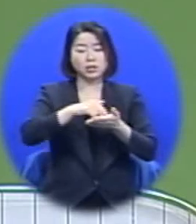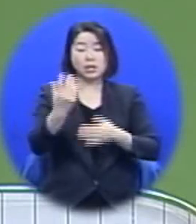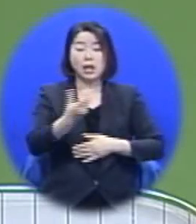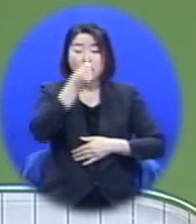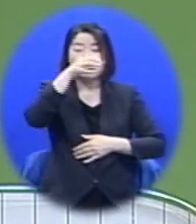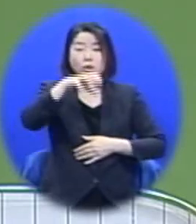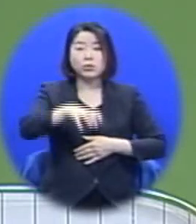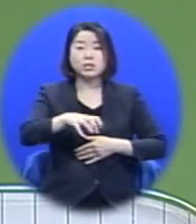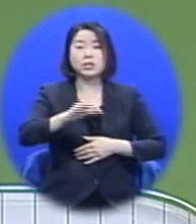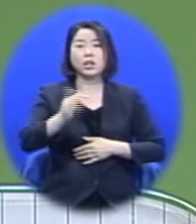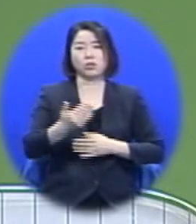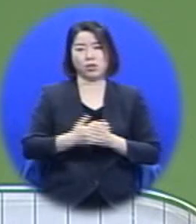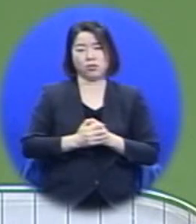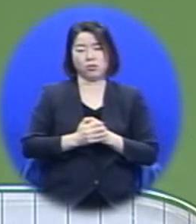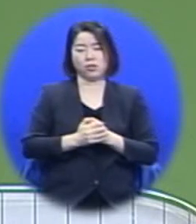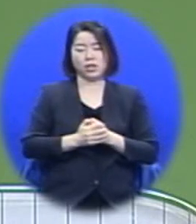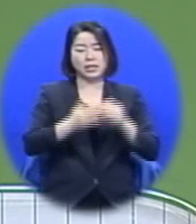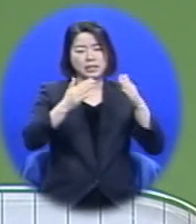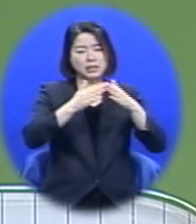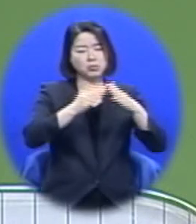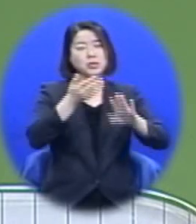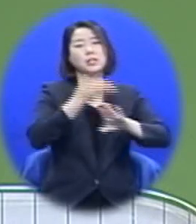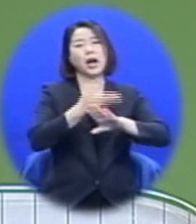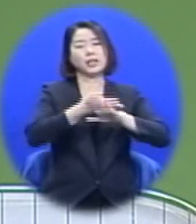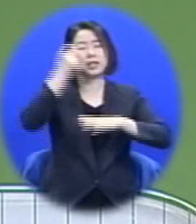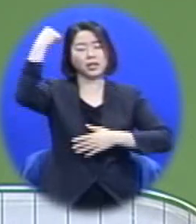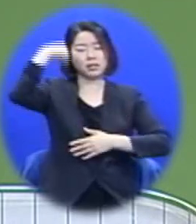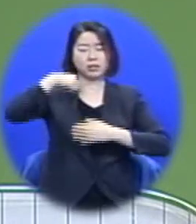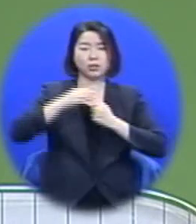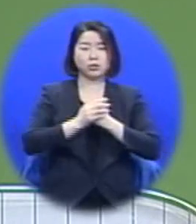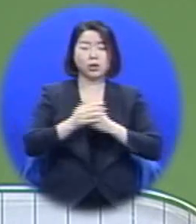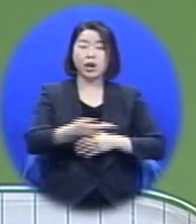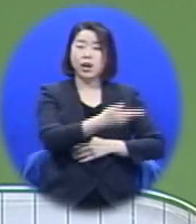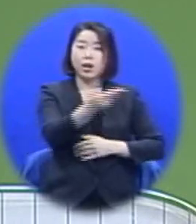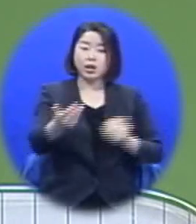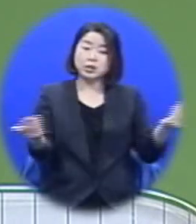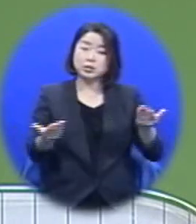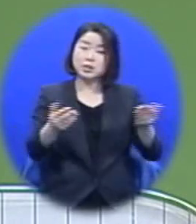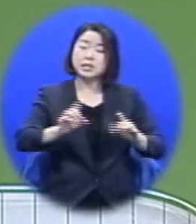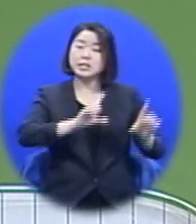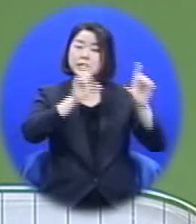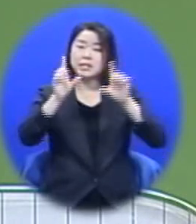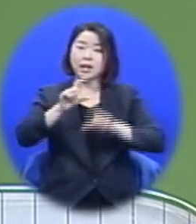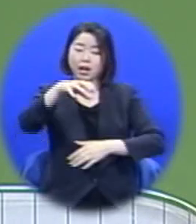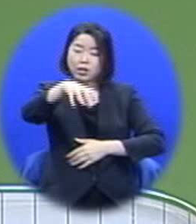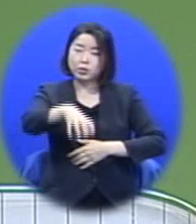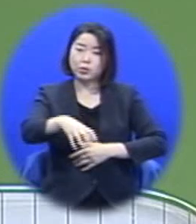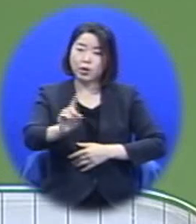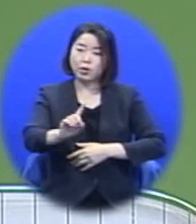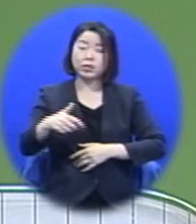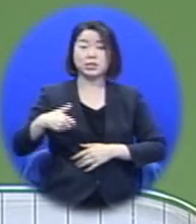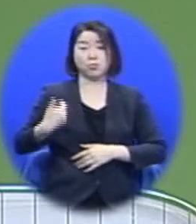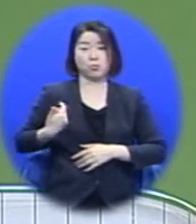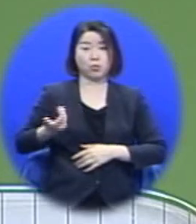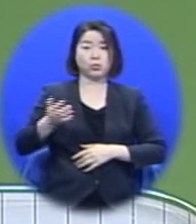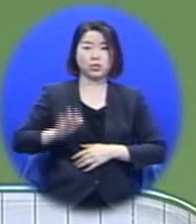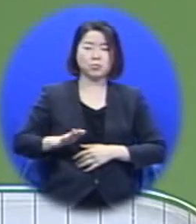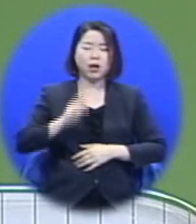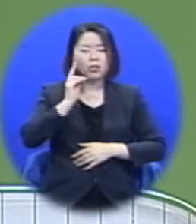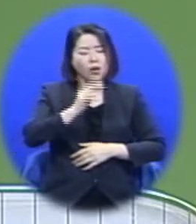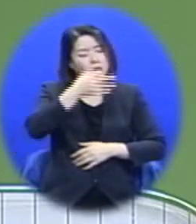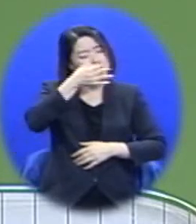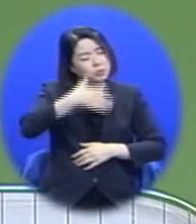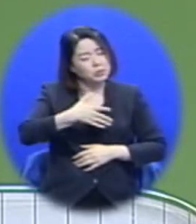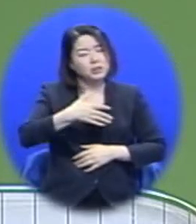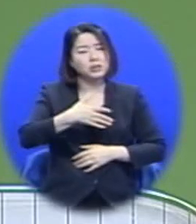갑자기 집이 달리 느껴질 거예요 여러분 여러분의 직장생활 여러분이 일하는 일터가 어떤지 모르지만 너무 힘들기만